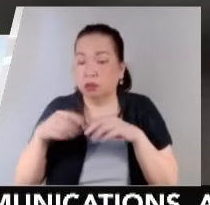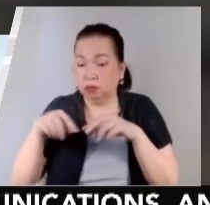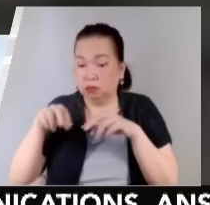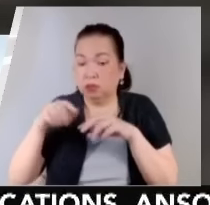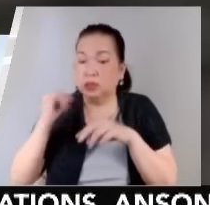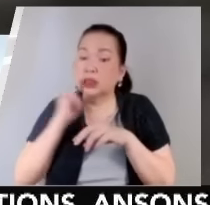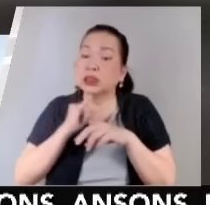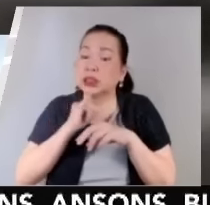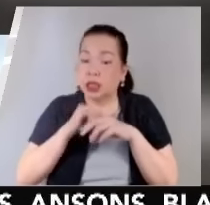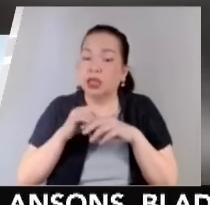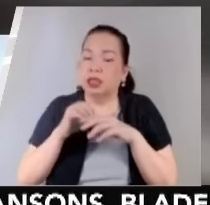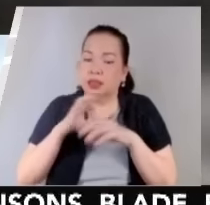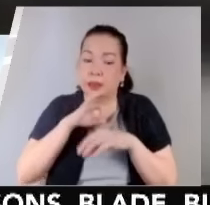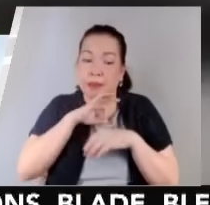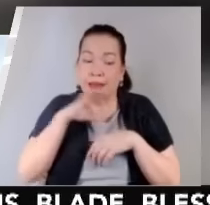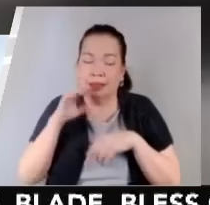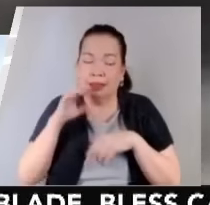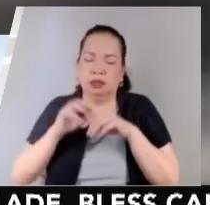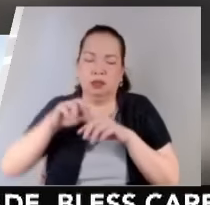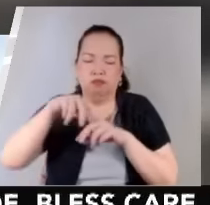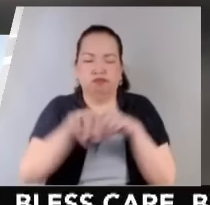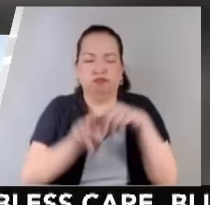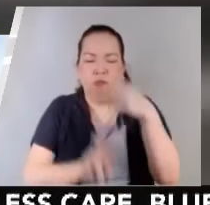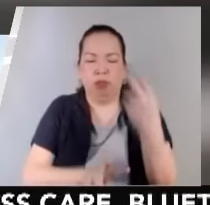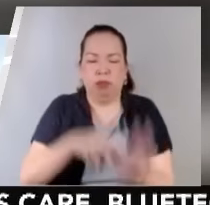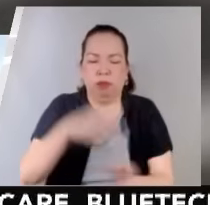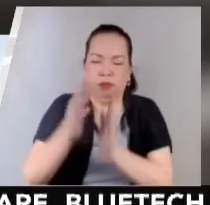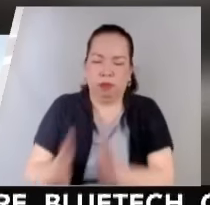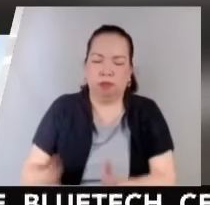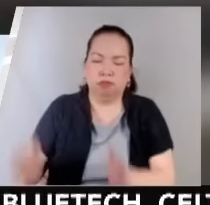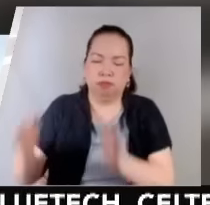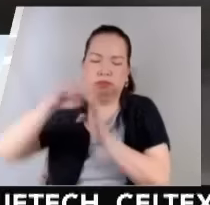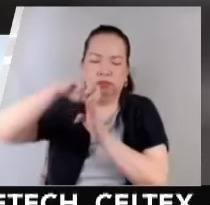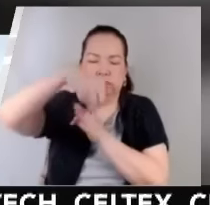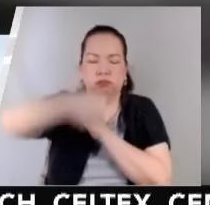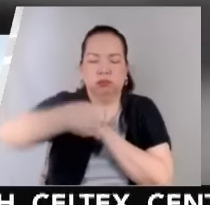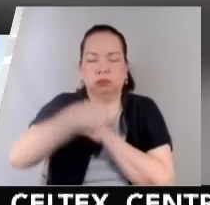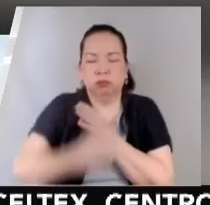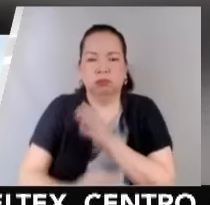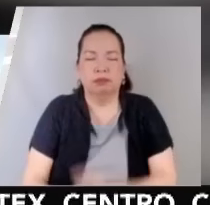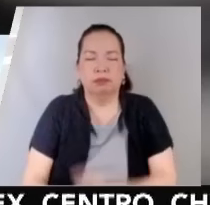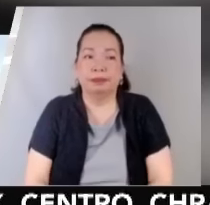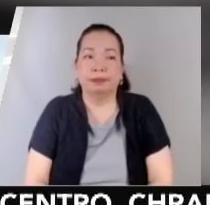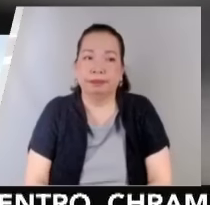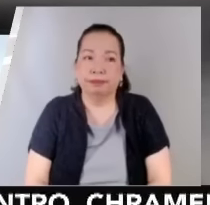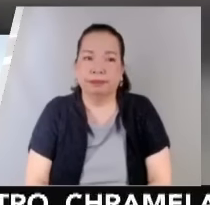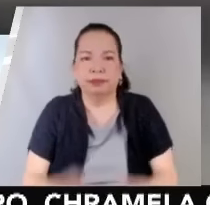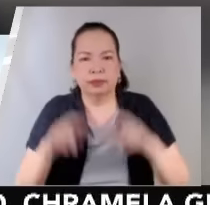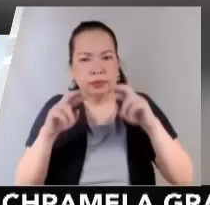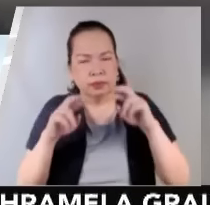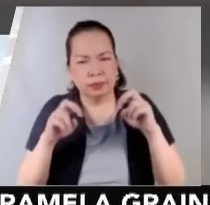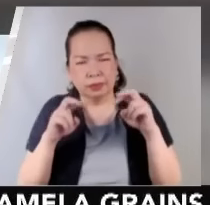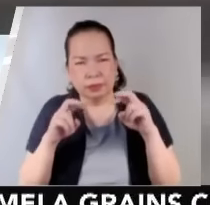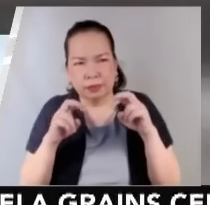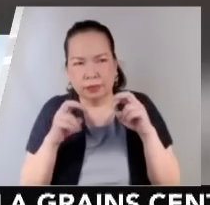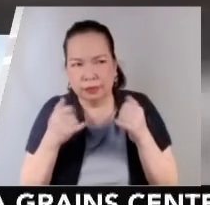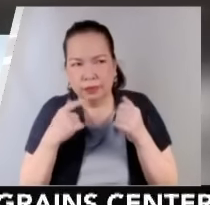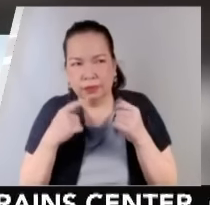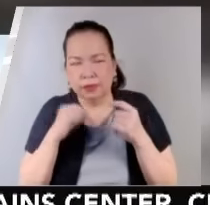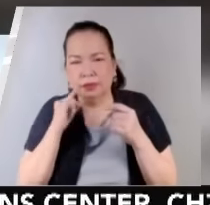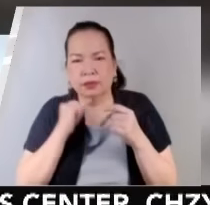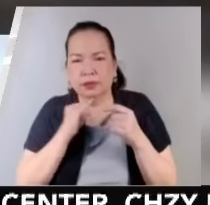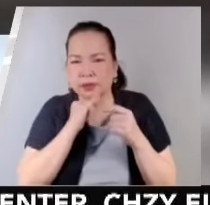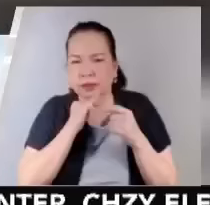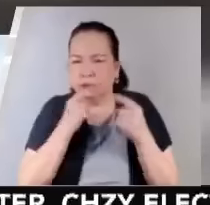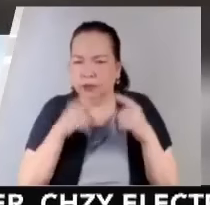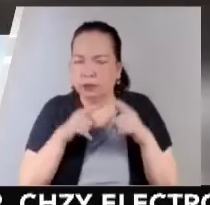mga Palestino mula sa gusali. Pinaiimbestigahan na raw ng Israeli military ang insidente. Anila, seryoso ang